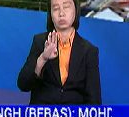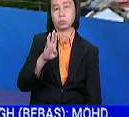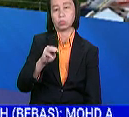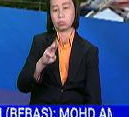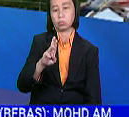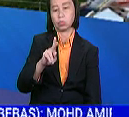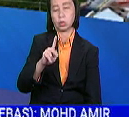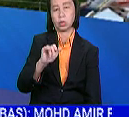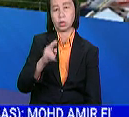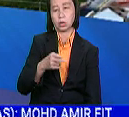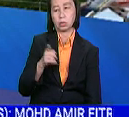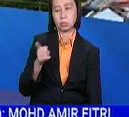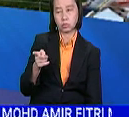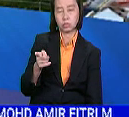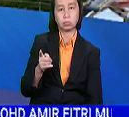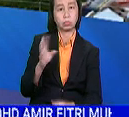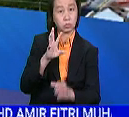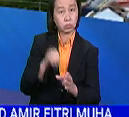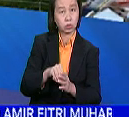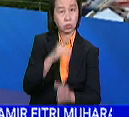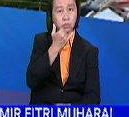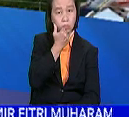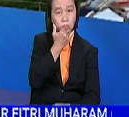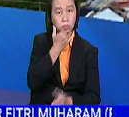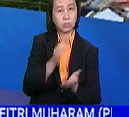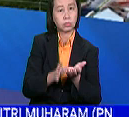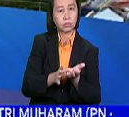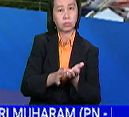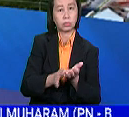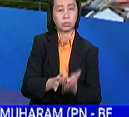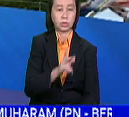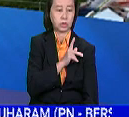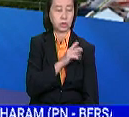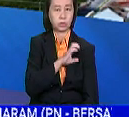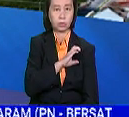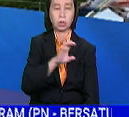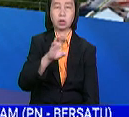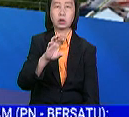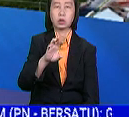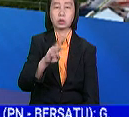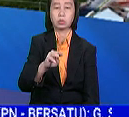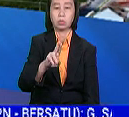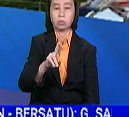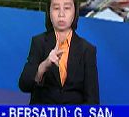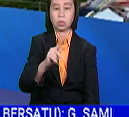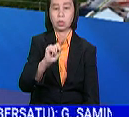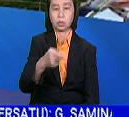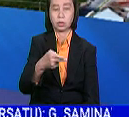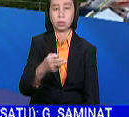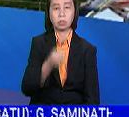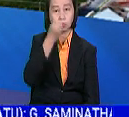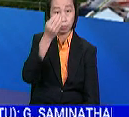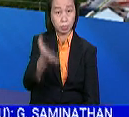karena disakiti terlibat dengan kegiatan penyalahgunaan dadah ke polisi daerah muka di SP Muhammad Rizal alias